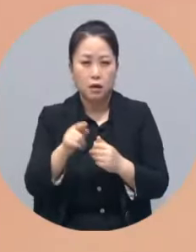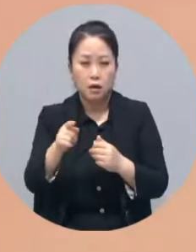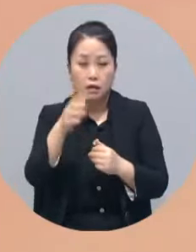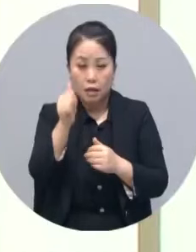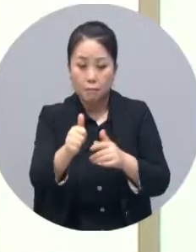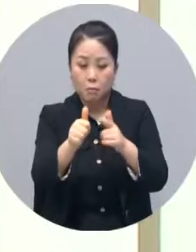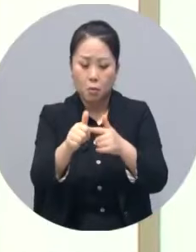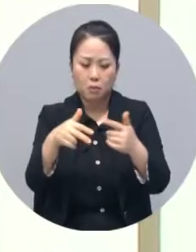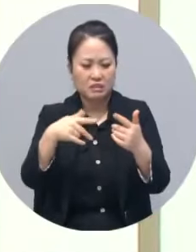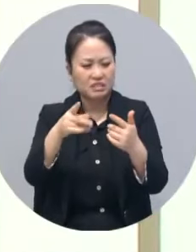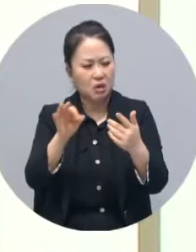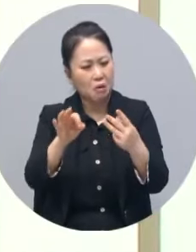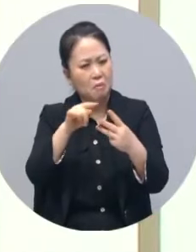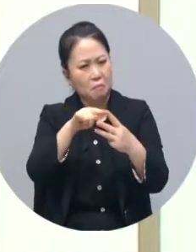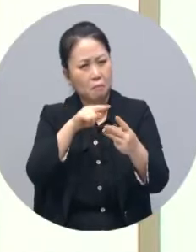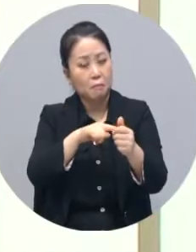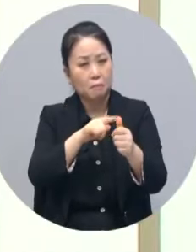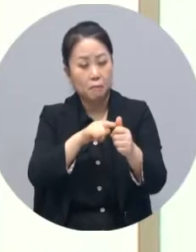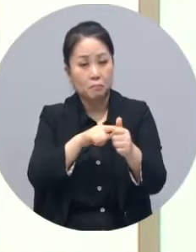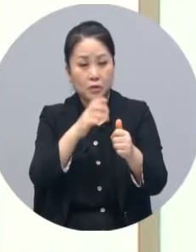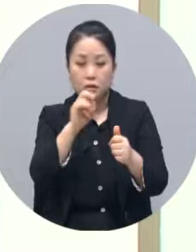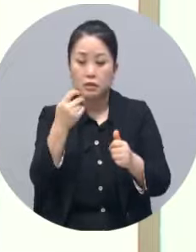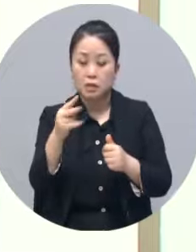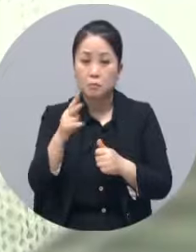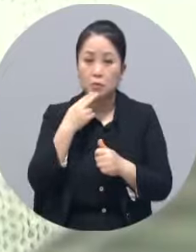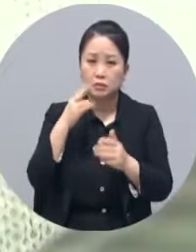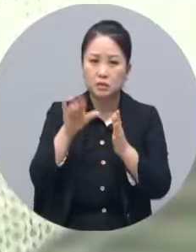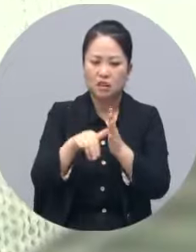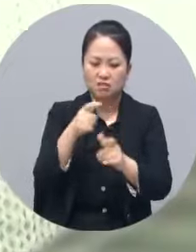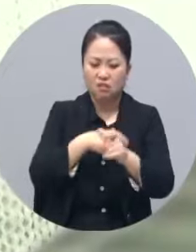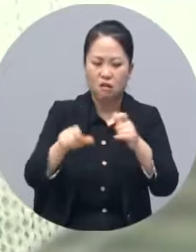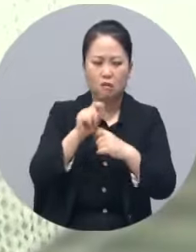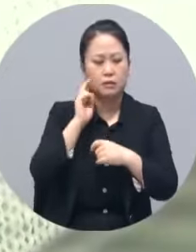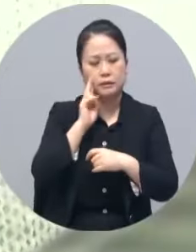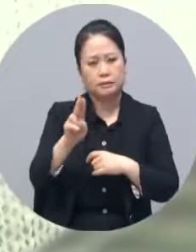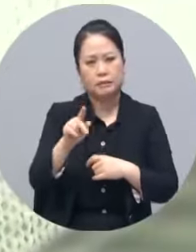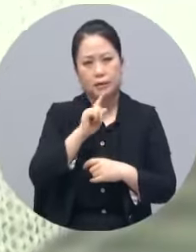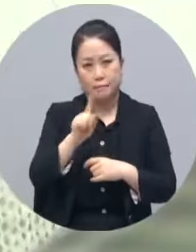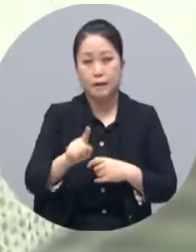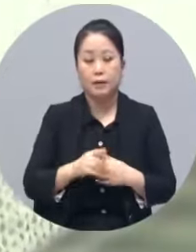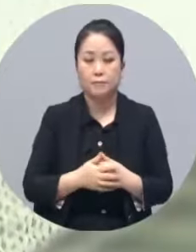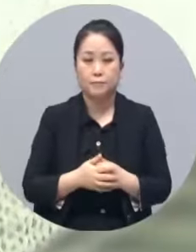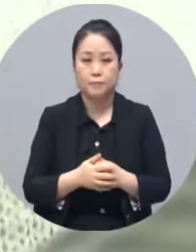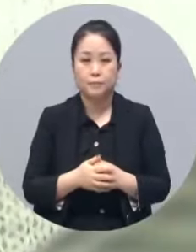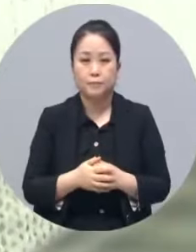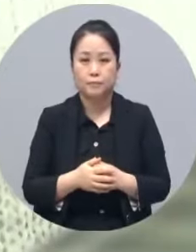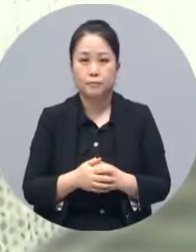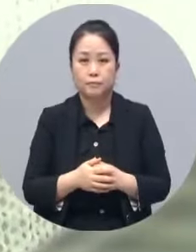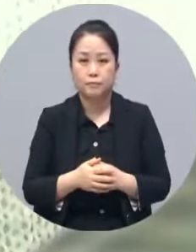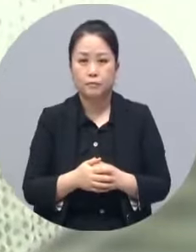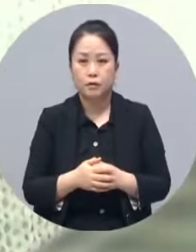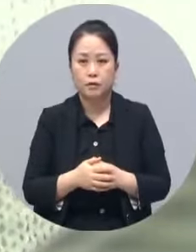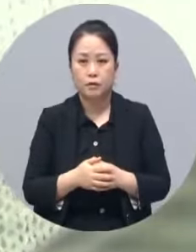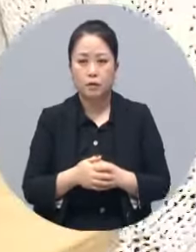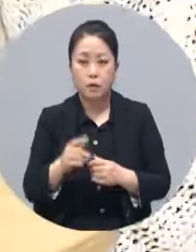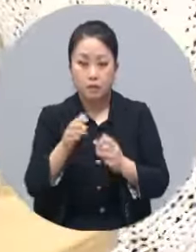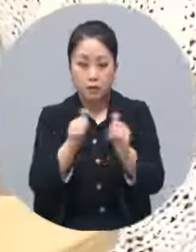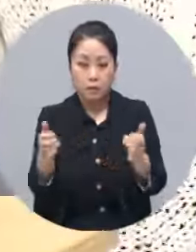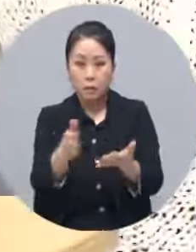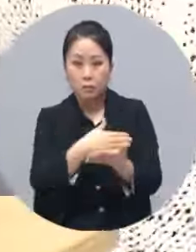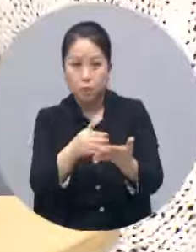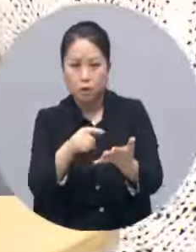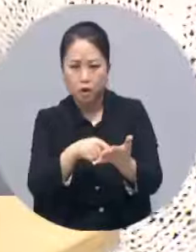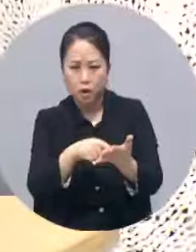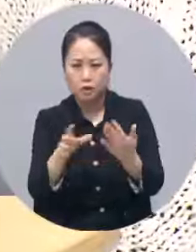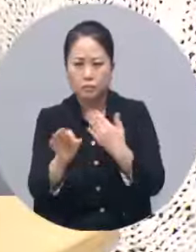씨입니다. CCTV가 없는 곳에선 추행이 더욱 노골적이었다는 게 피해자 주장입니다. 사람이 아무도 없잖아요. 손을